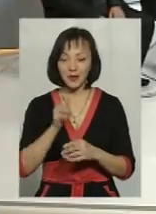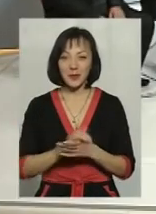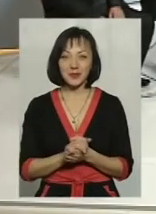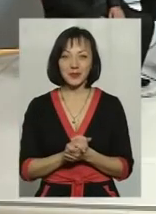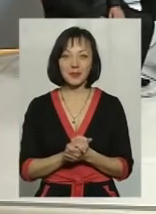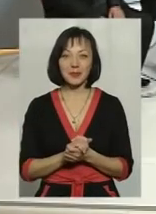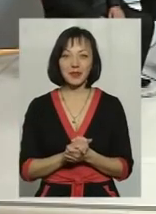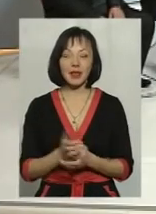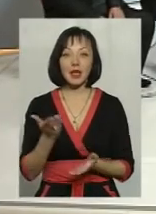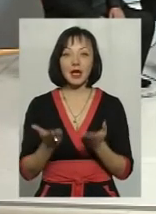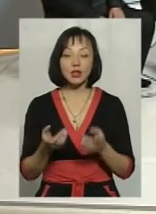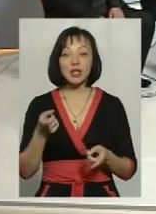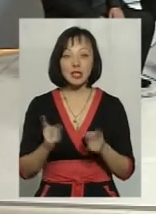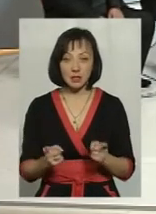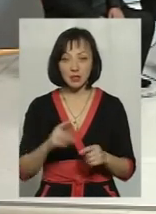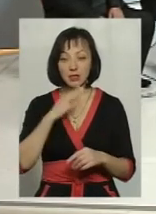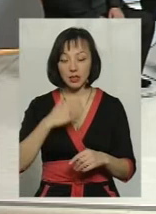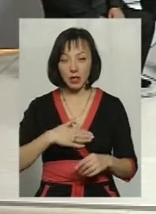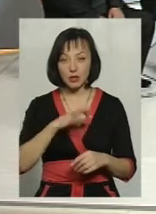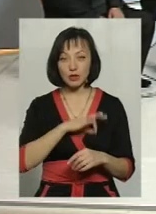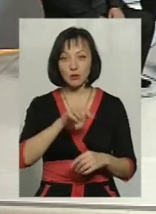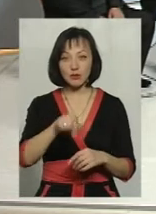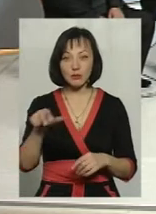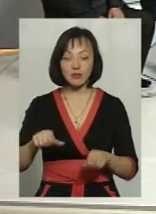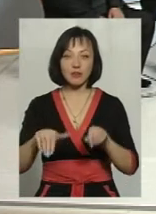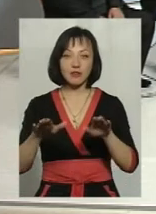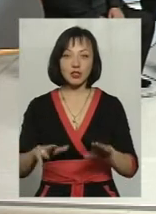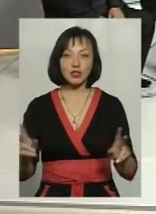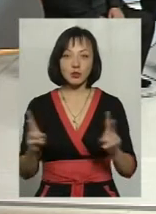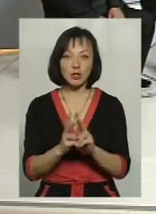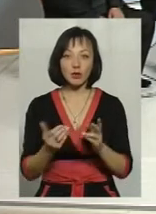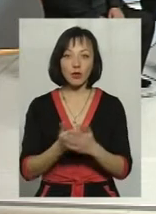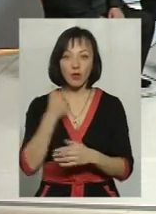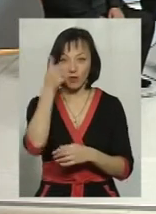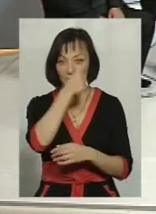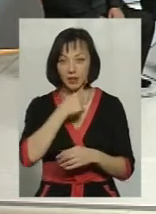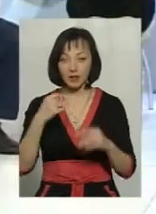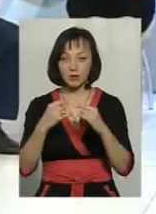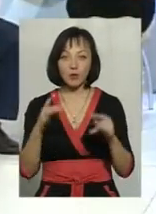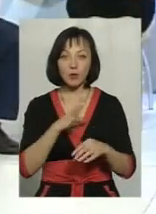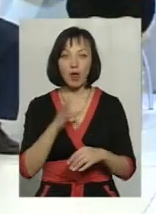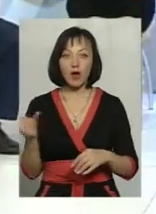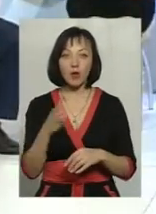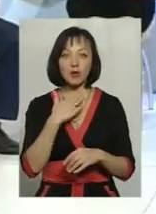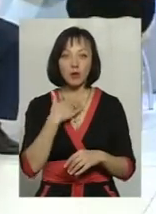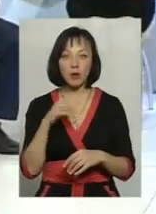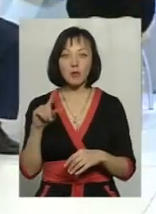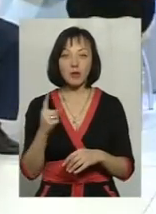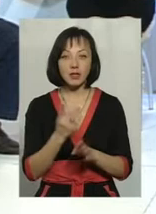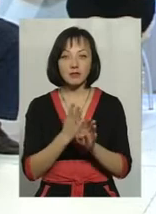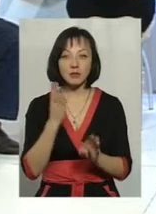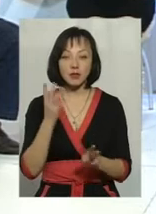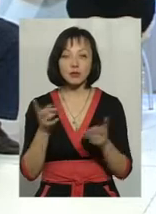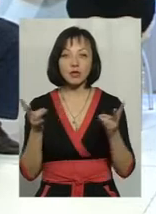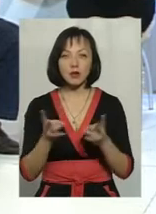того, щоб, якщо дійсно наші споживачі вирішили зустріти Новий рік і щоб на столі були алкогольні напої, то перш за все, на